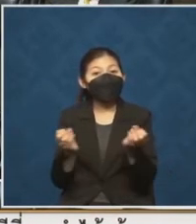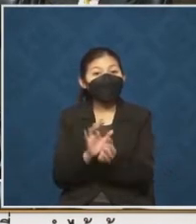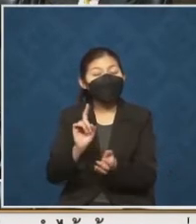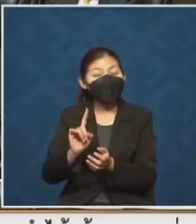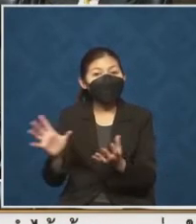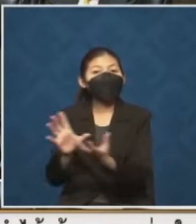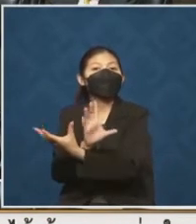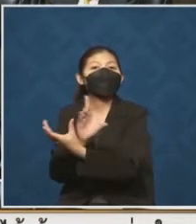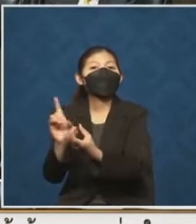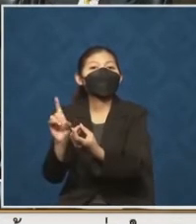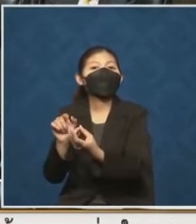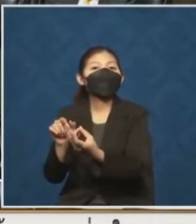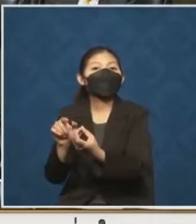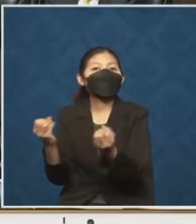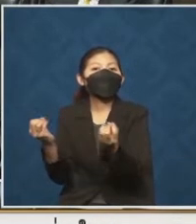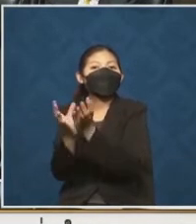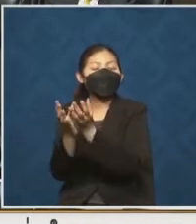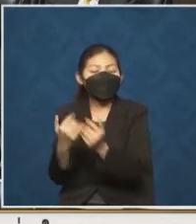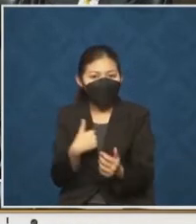ก็แสนจะถูก